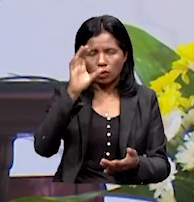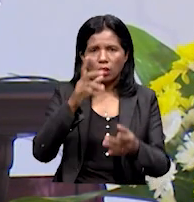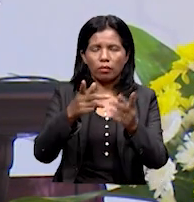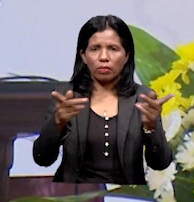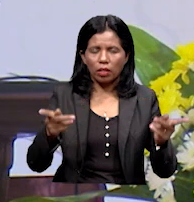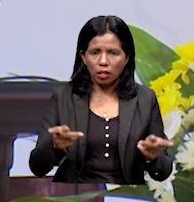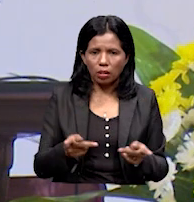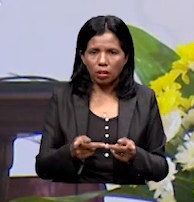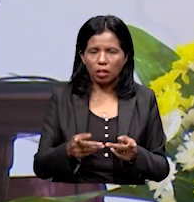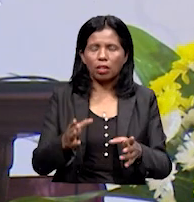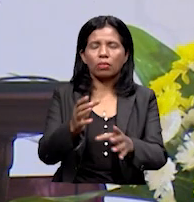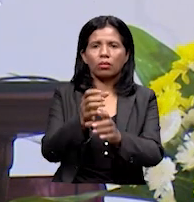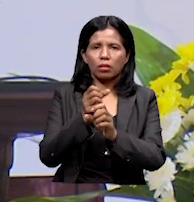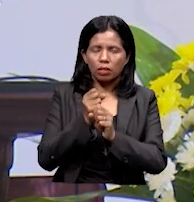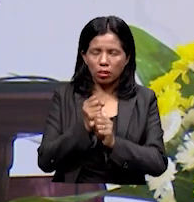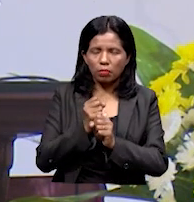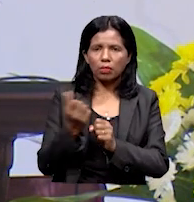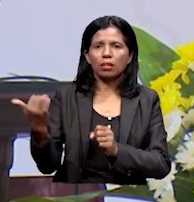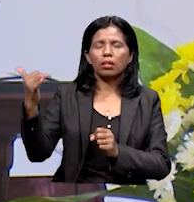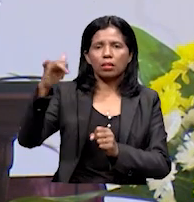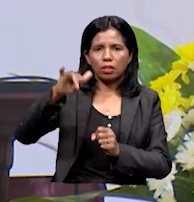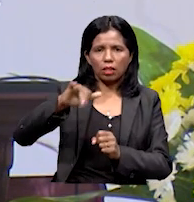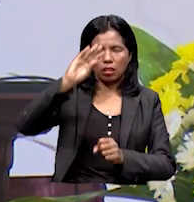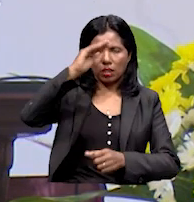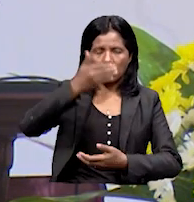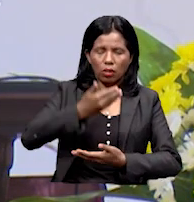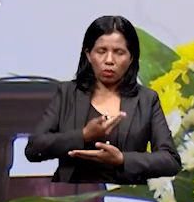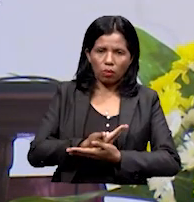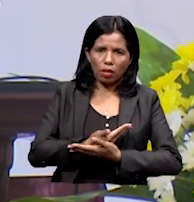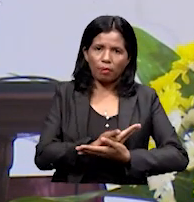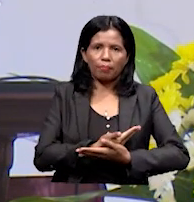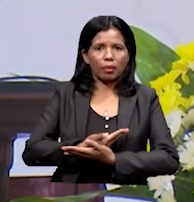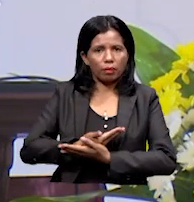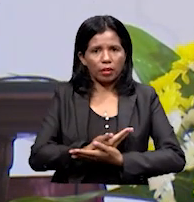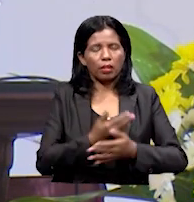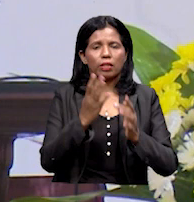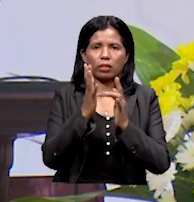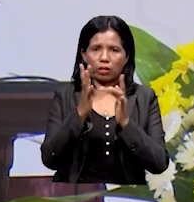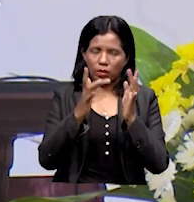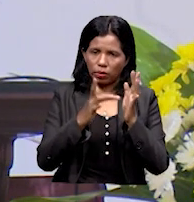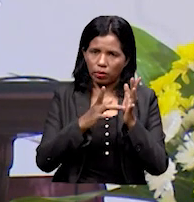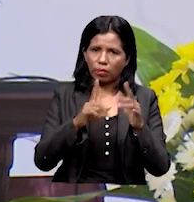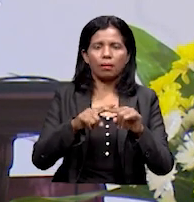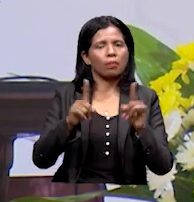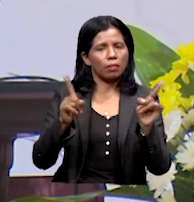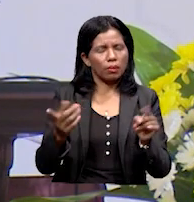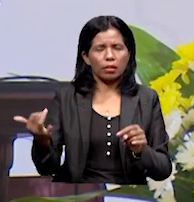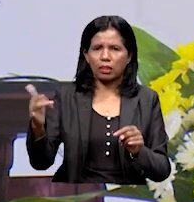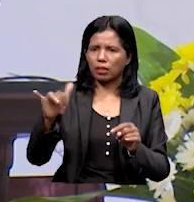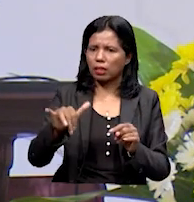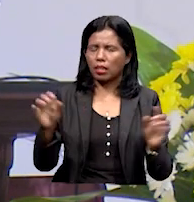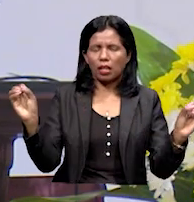atu simu sirania oan kosokoan Jesus maibe sir lahetan